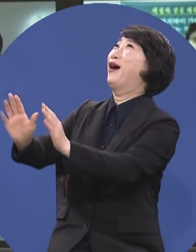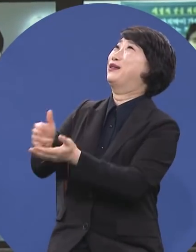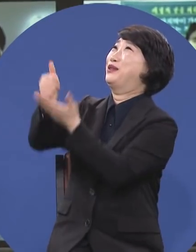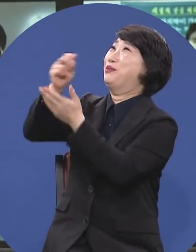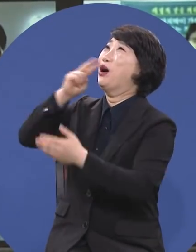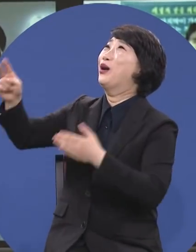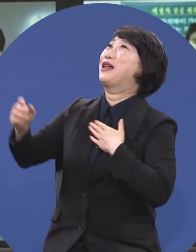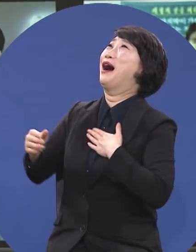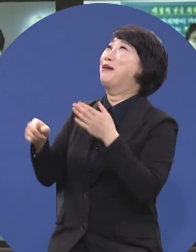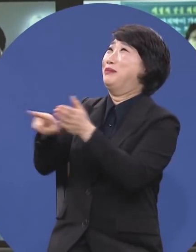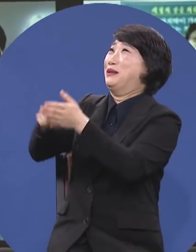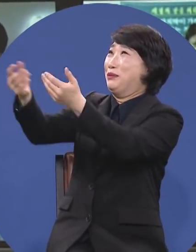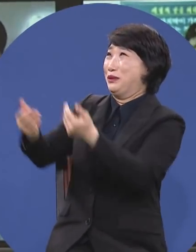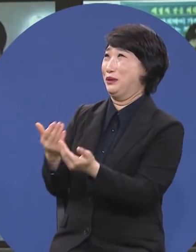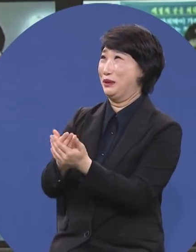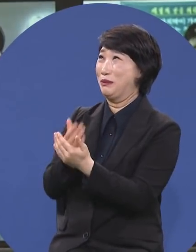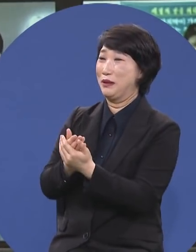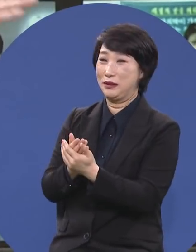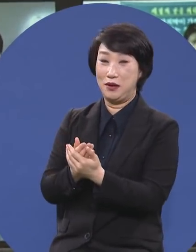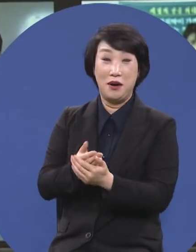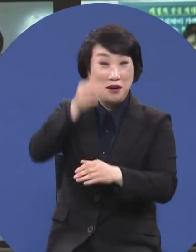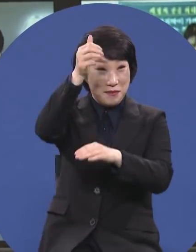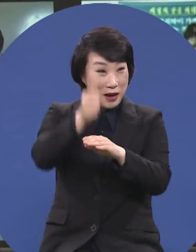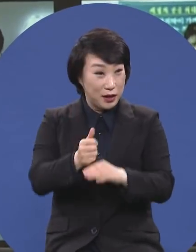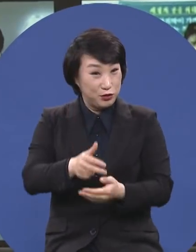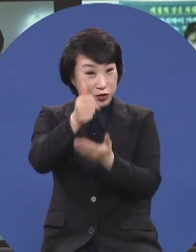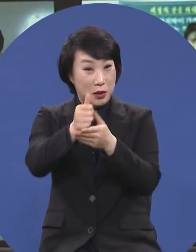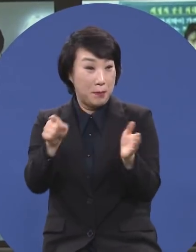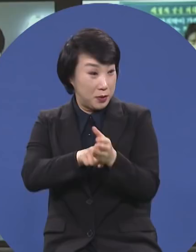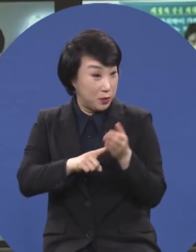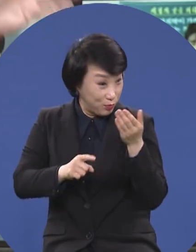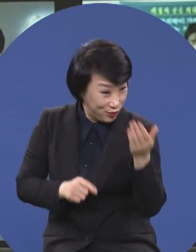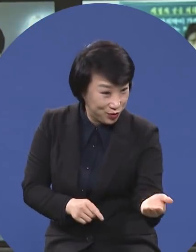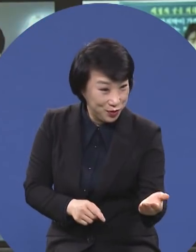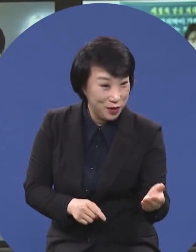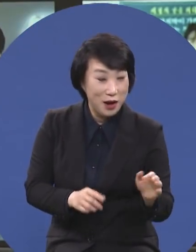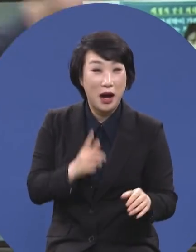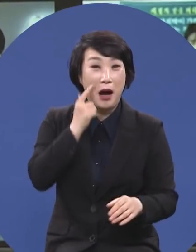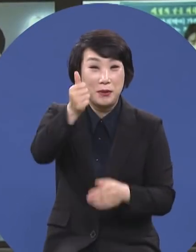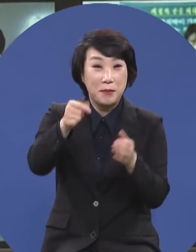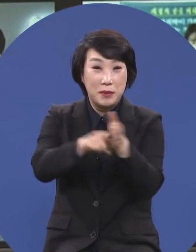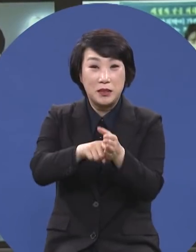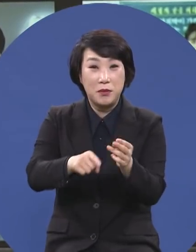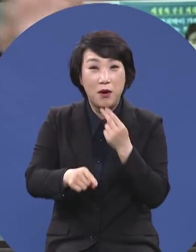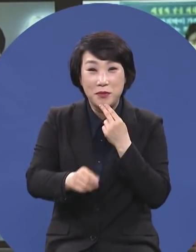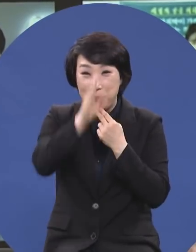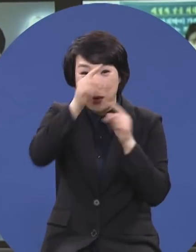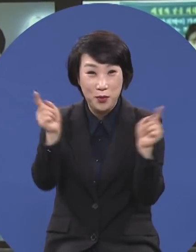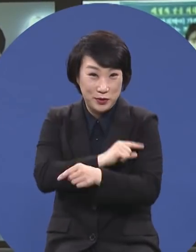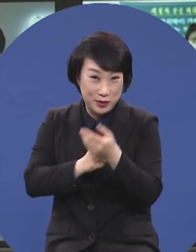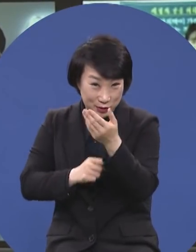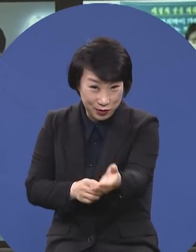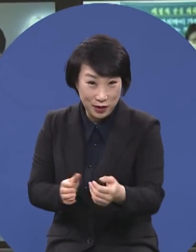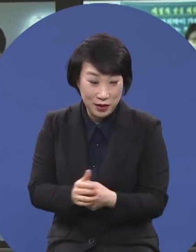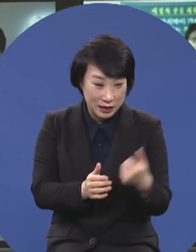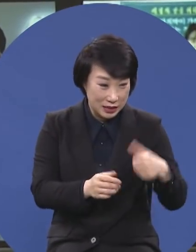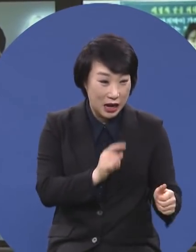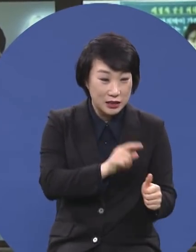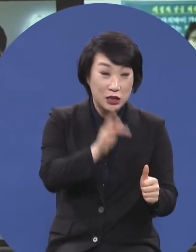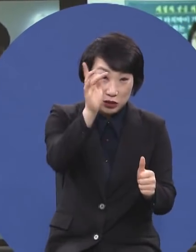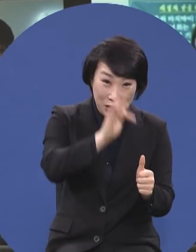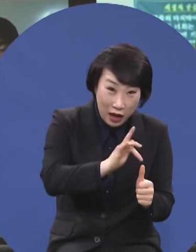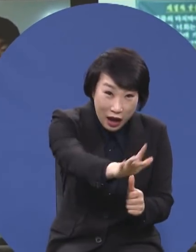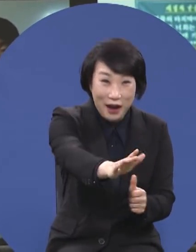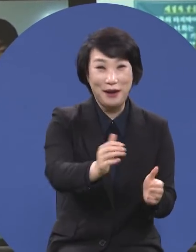믿음을 주시옵소서. 드디어 주가 믿음을 주시고 아버지 믿음 없는 병을 고쳐주시고 자식은